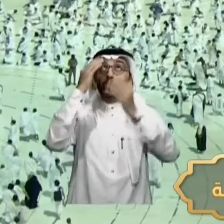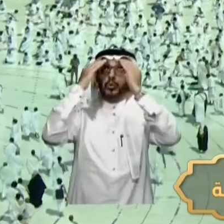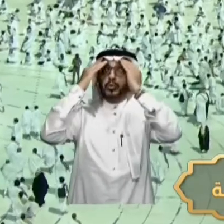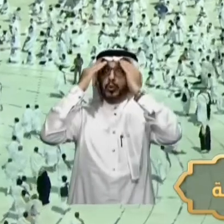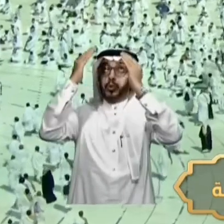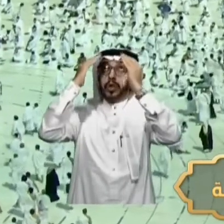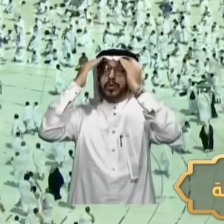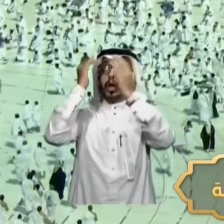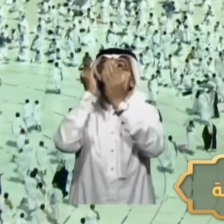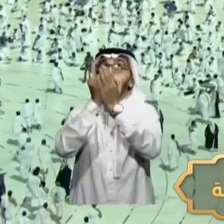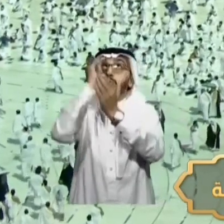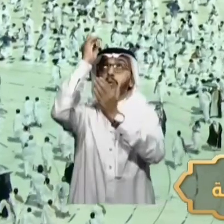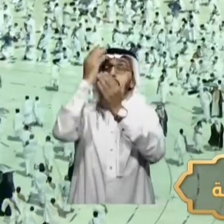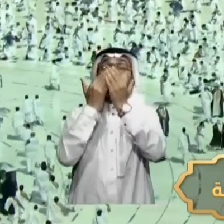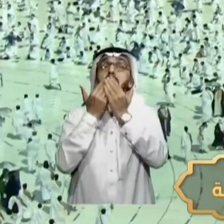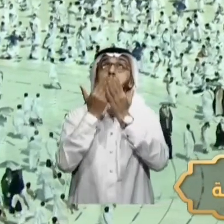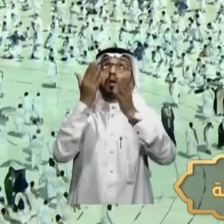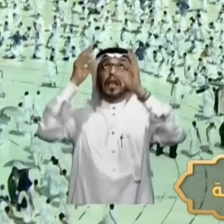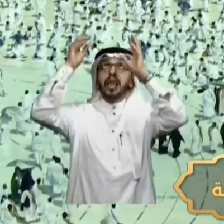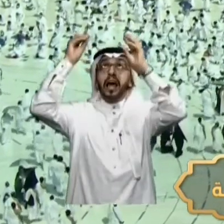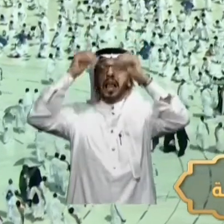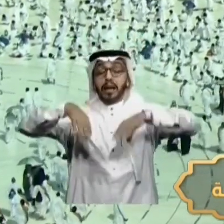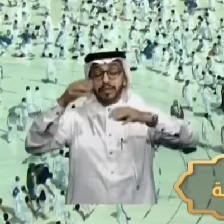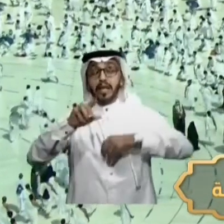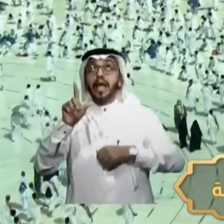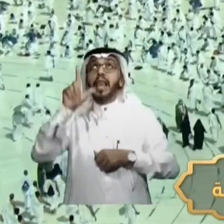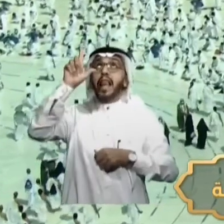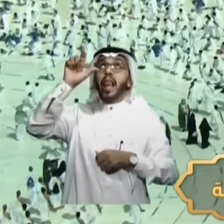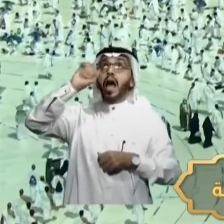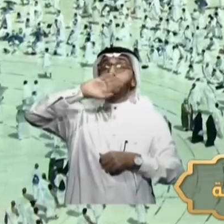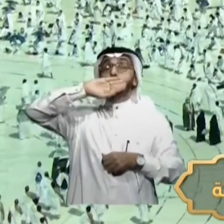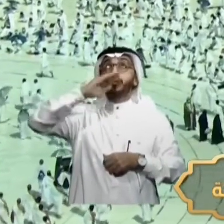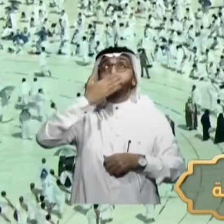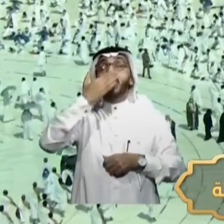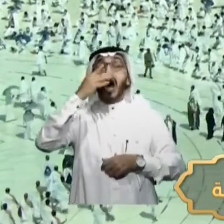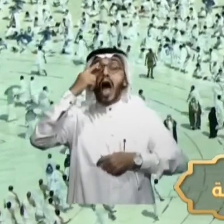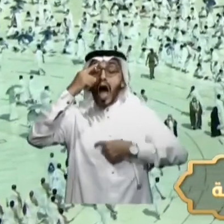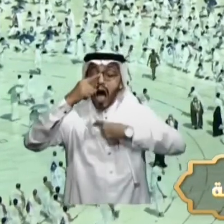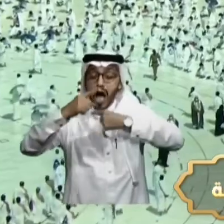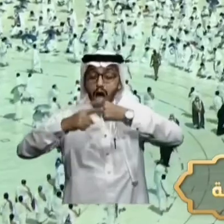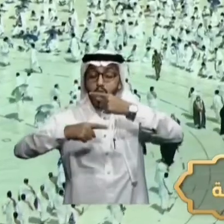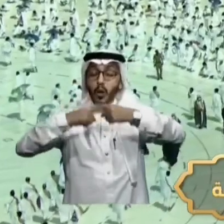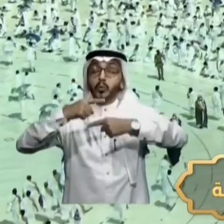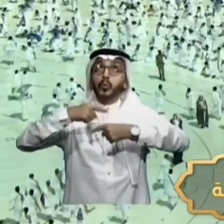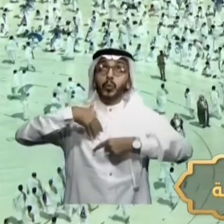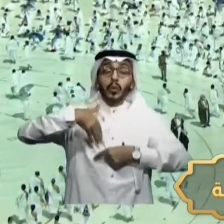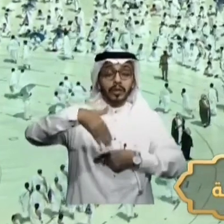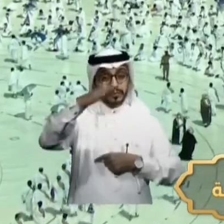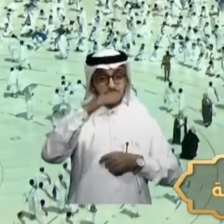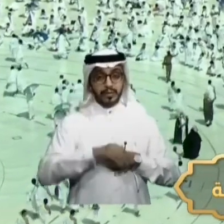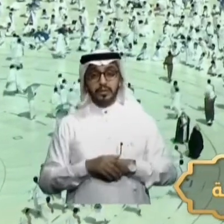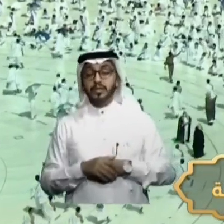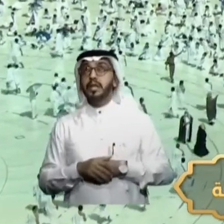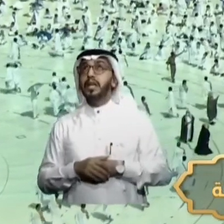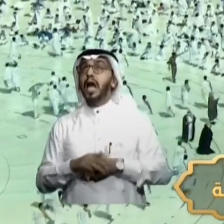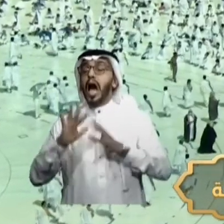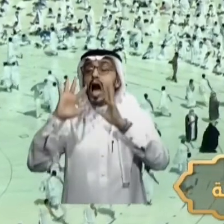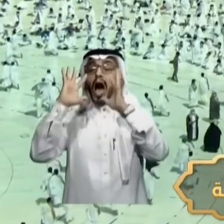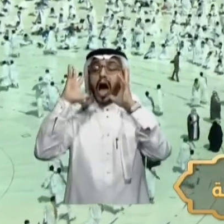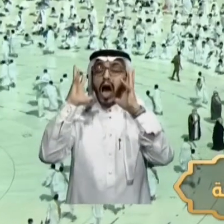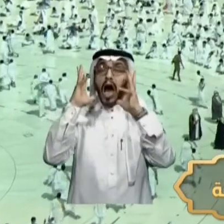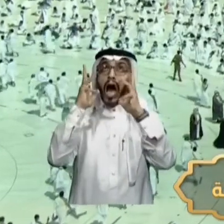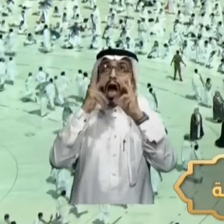عليك الخير كله، فلله حمد لا انقضاء لعهده على عد